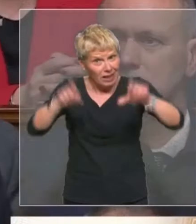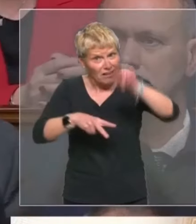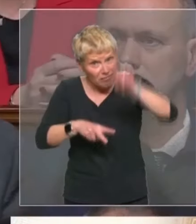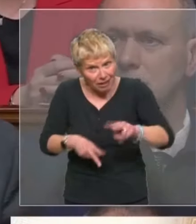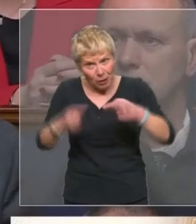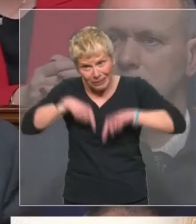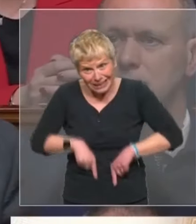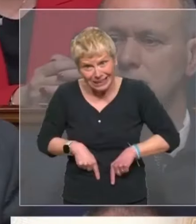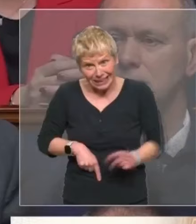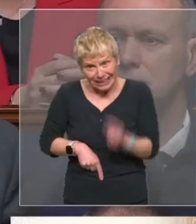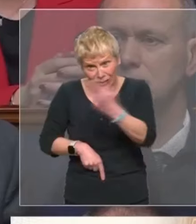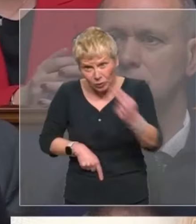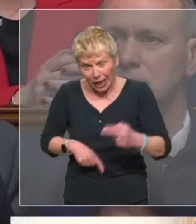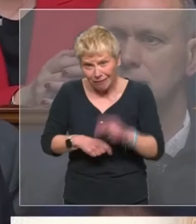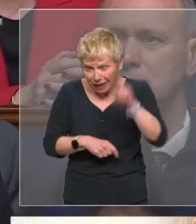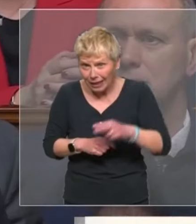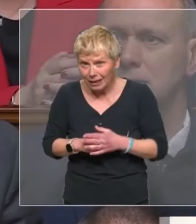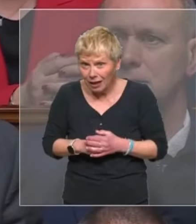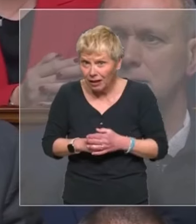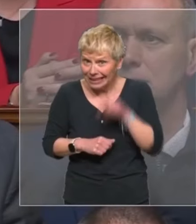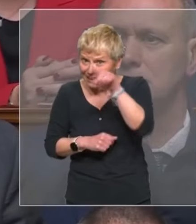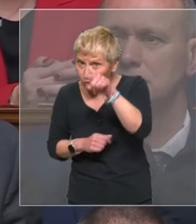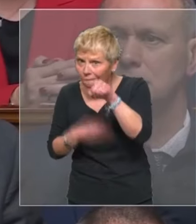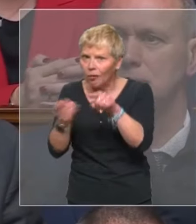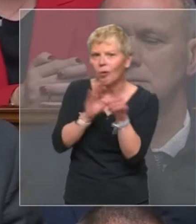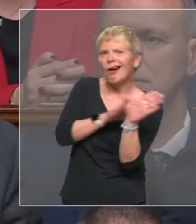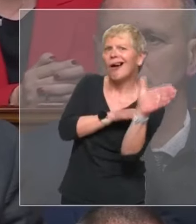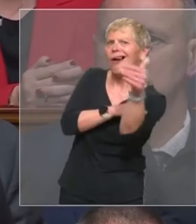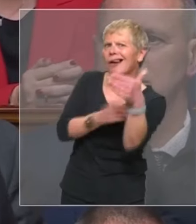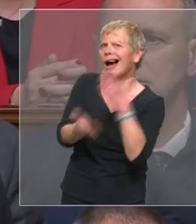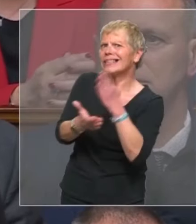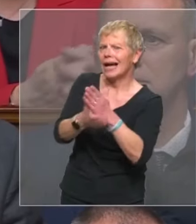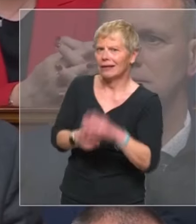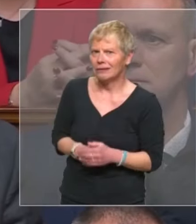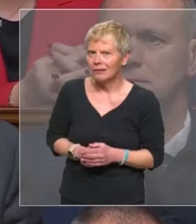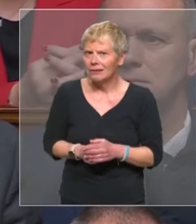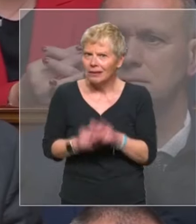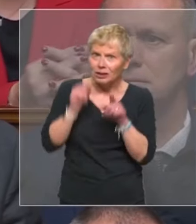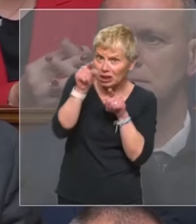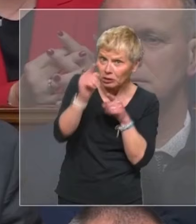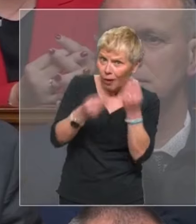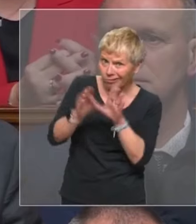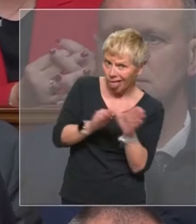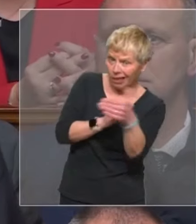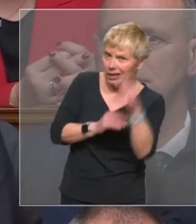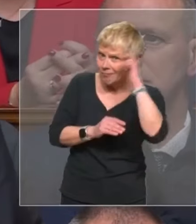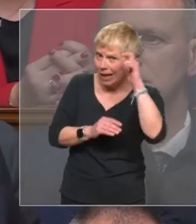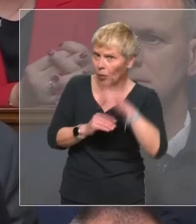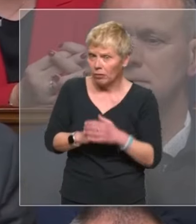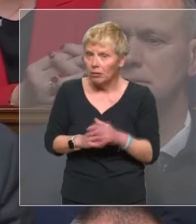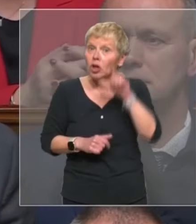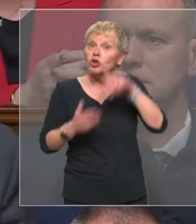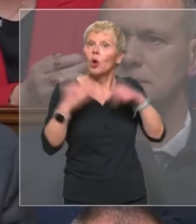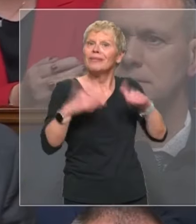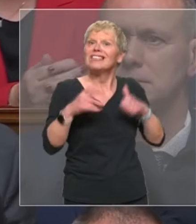nationale est-ce que c'est vous ou Gabriel Atal est-ce que c'est vous ou Emmanuel Macron en 2016 vous